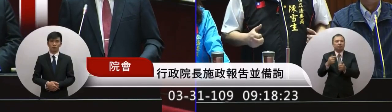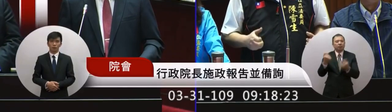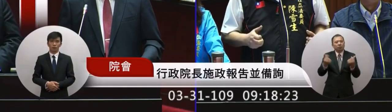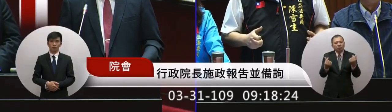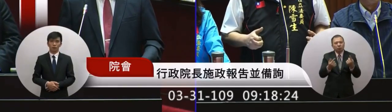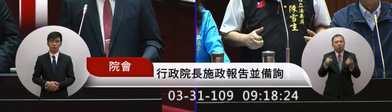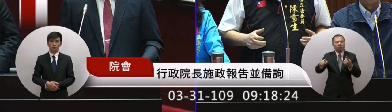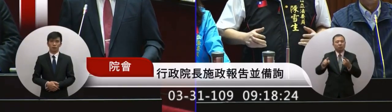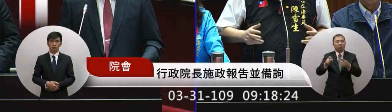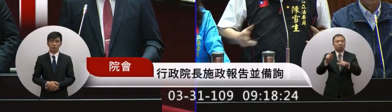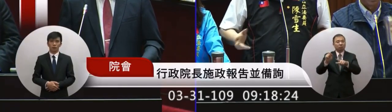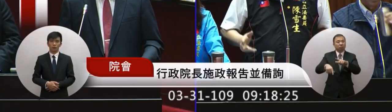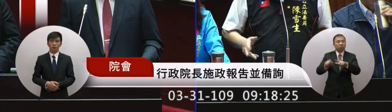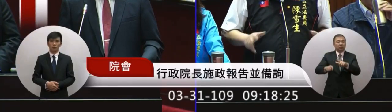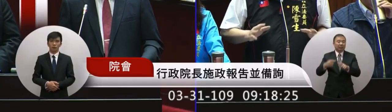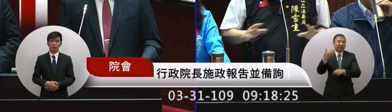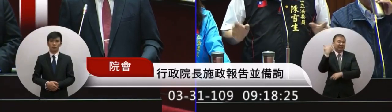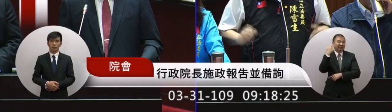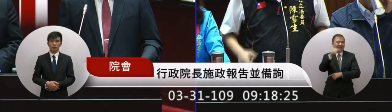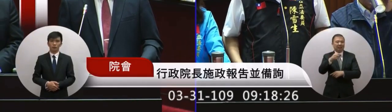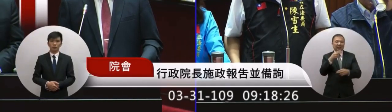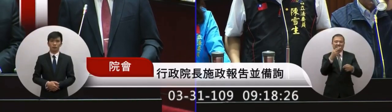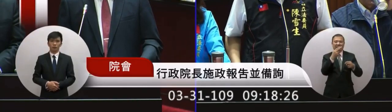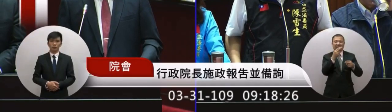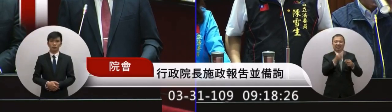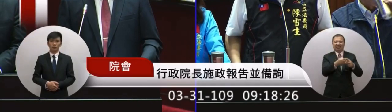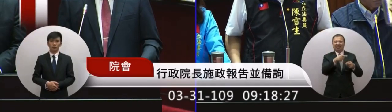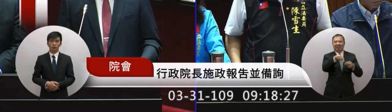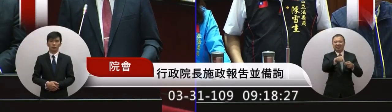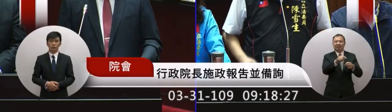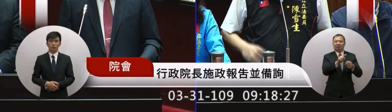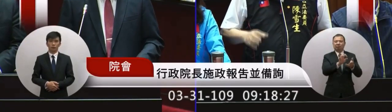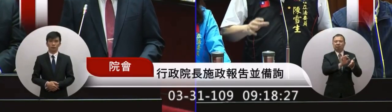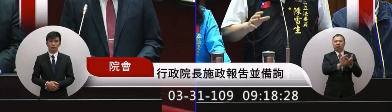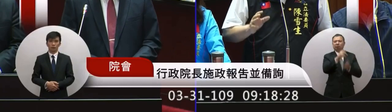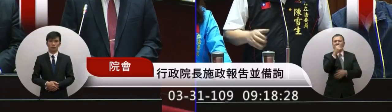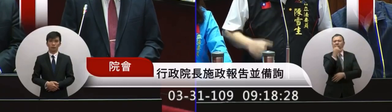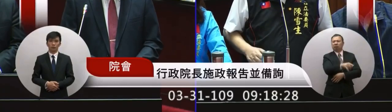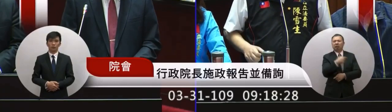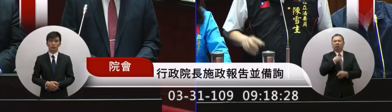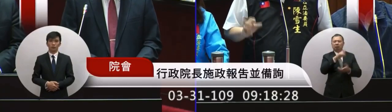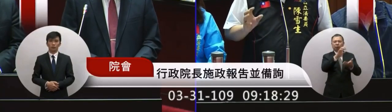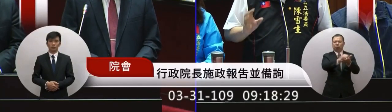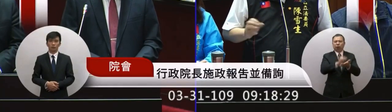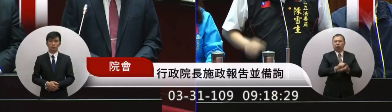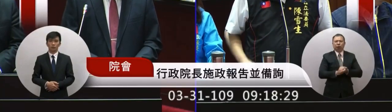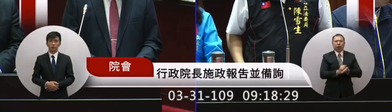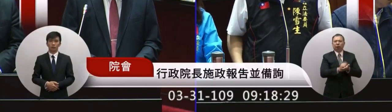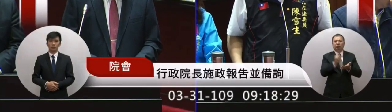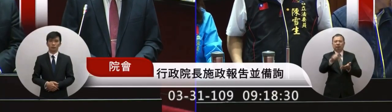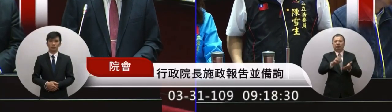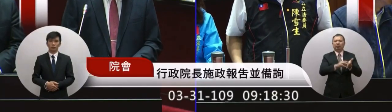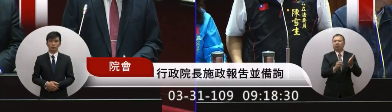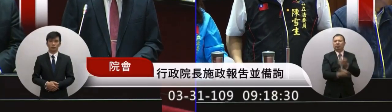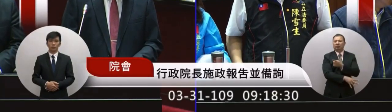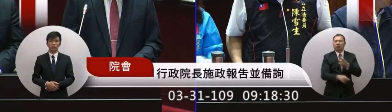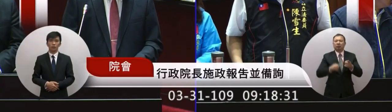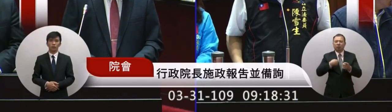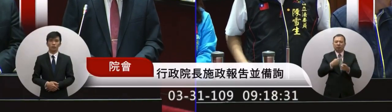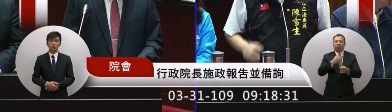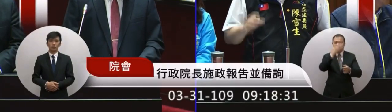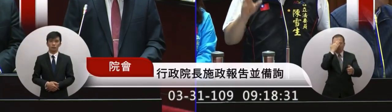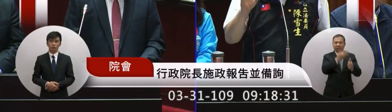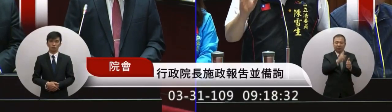银根嘛哈、哦，以前信贷不好，这些都不列入记录嘛哈。哦拜托院长再跟财政部交代一下